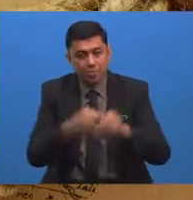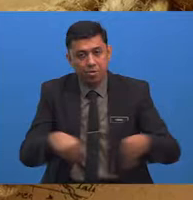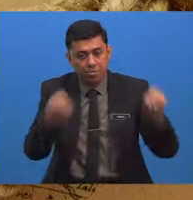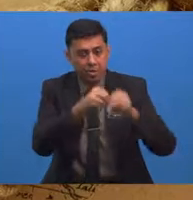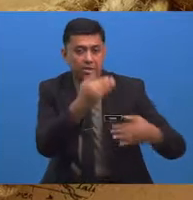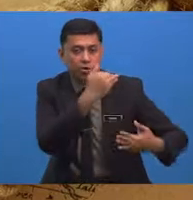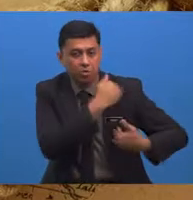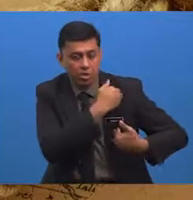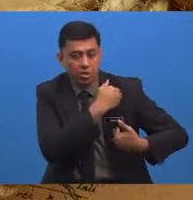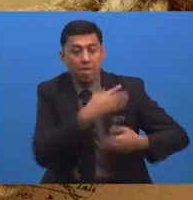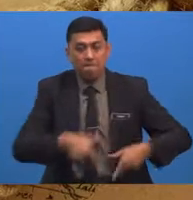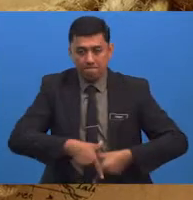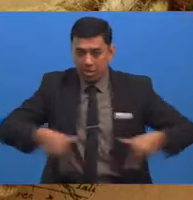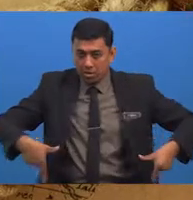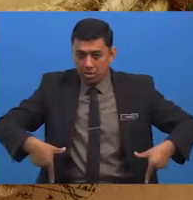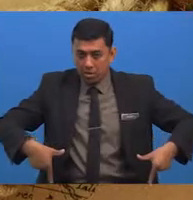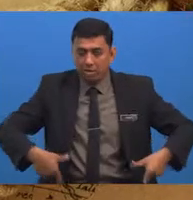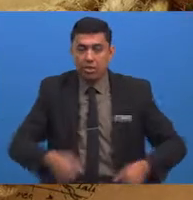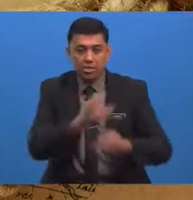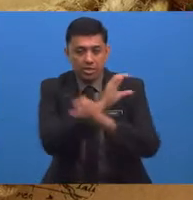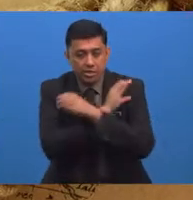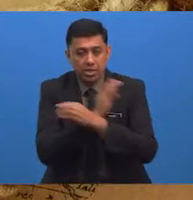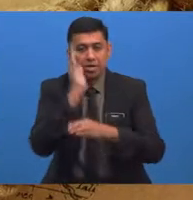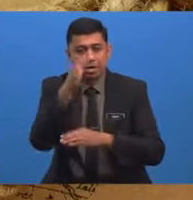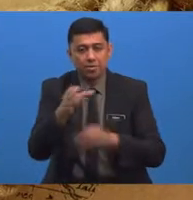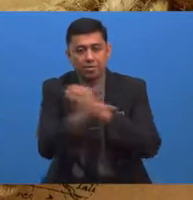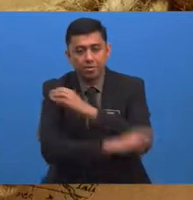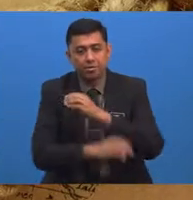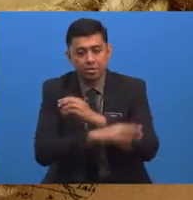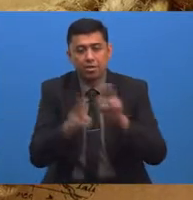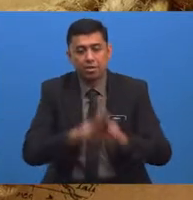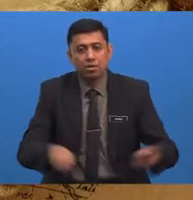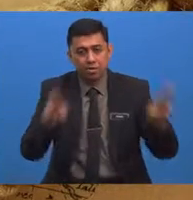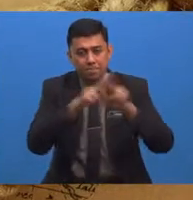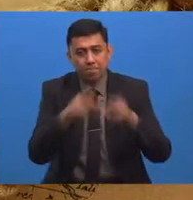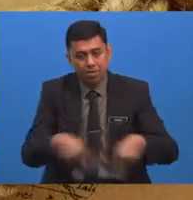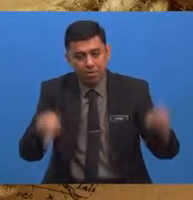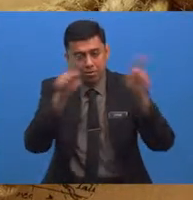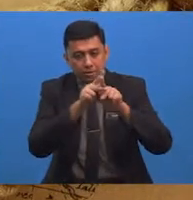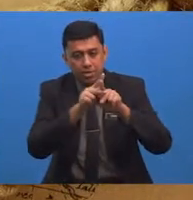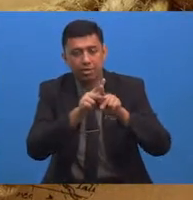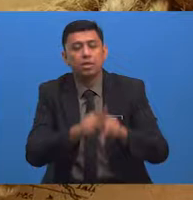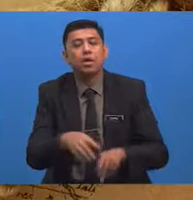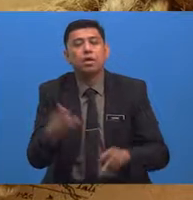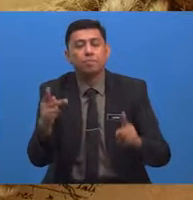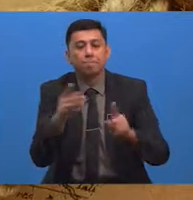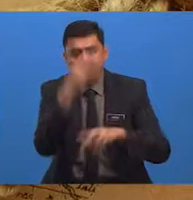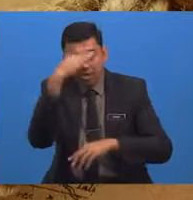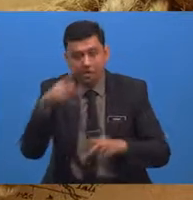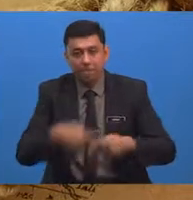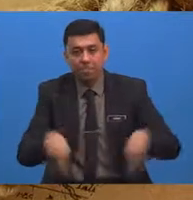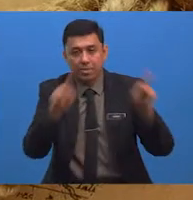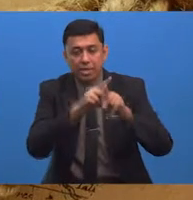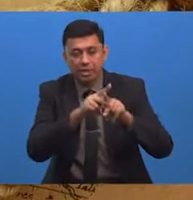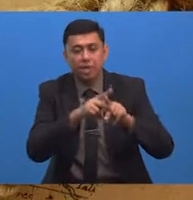nilai-nilai bertanggungjawab, berani, cinta akan negara, mengutamakan kepentingan negara berbanding kepentingan diri